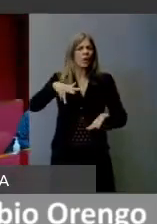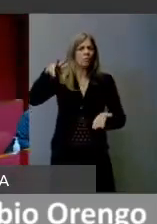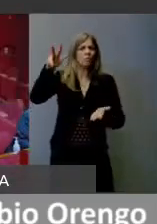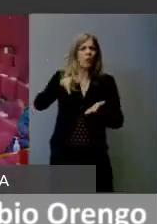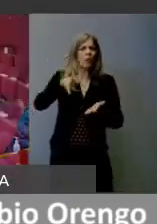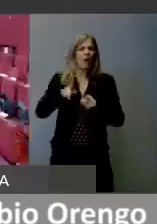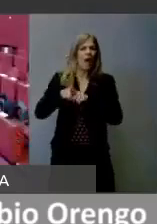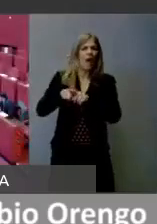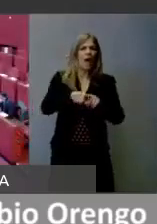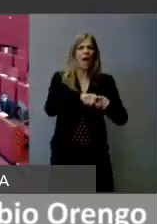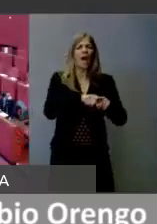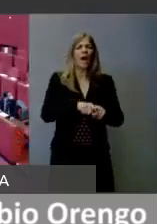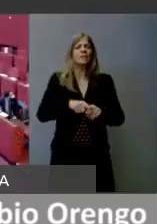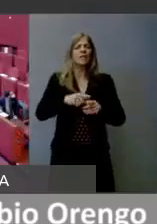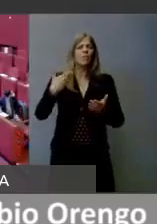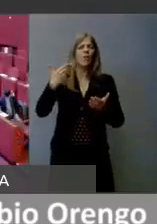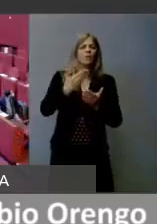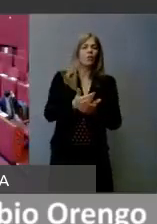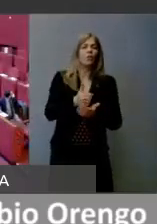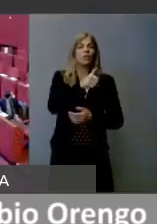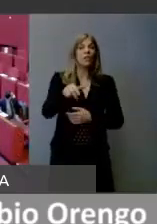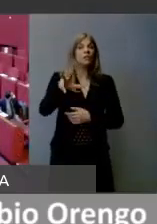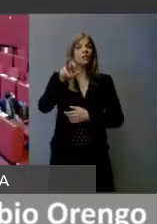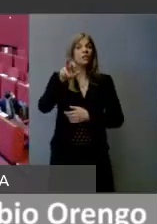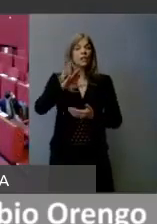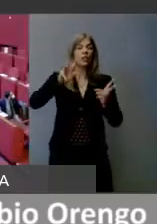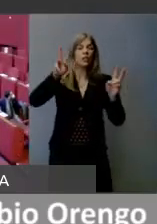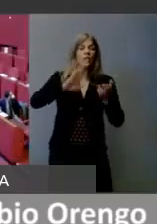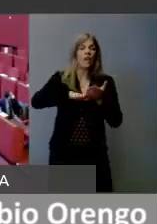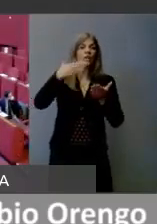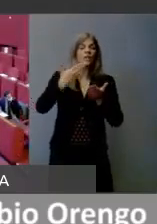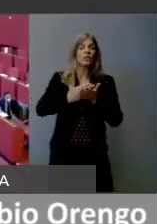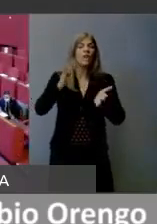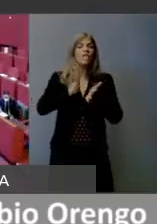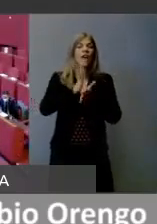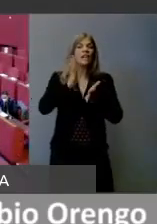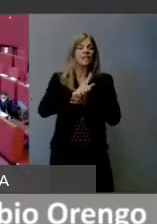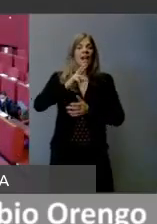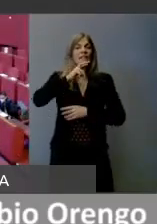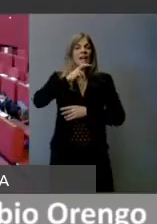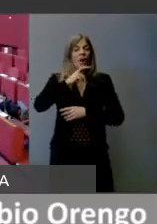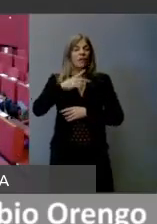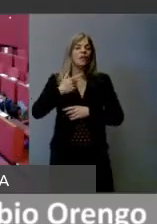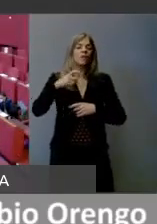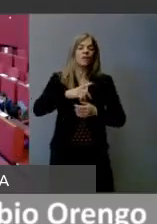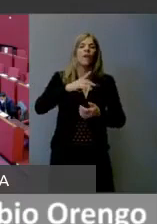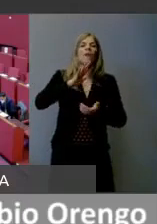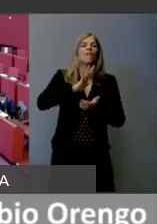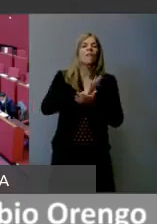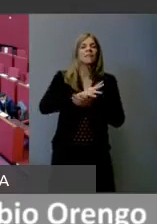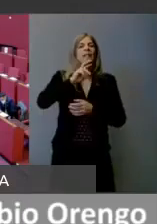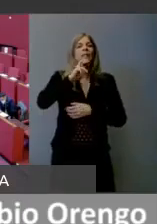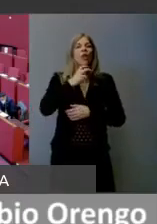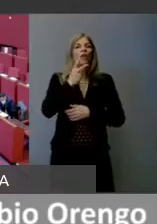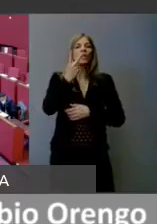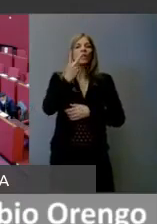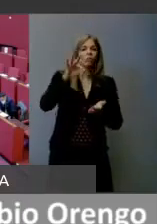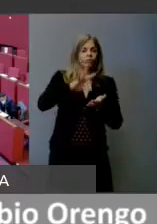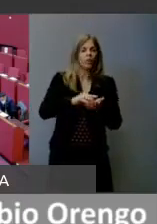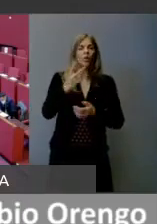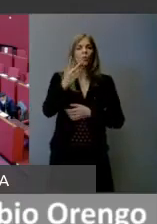la mozione 130 valorizzazione festa dei nonni. Considerato che la festa dei nonni ricorre il 2 ottobre, si chiede